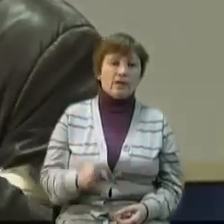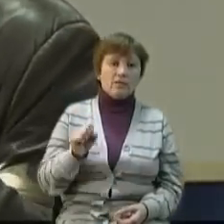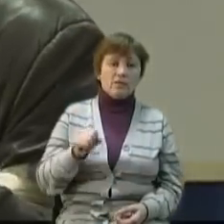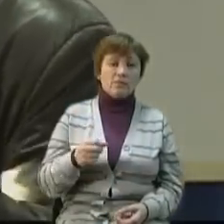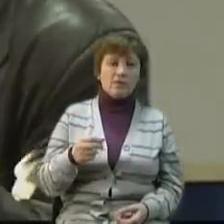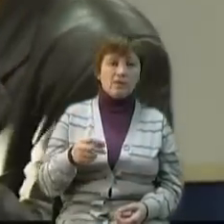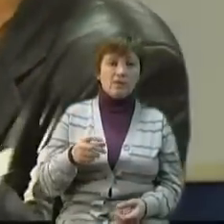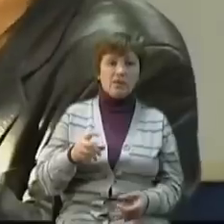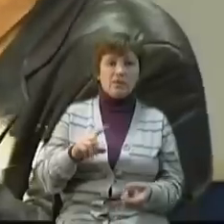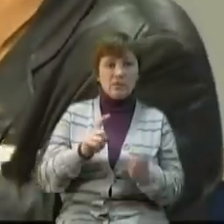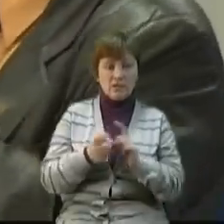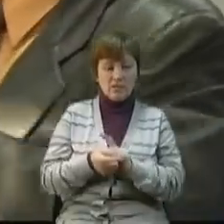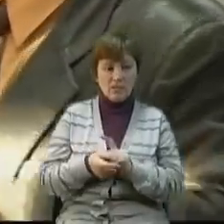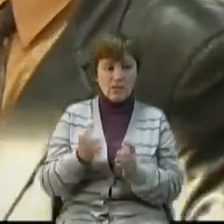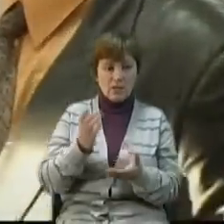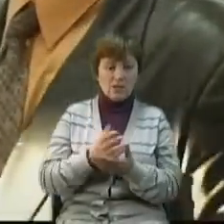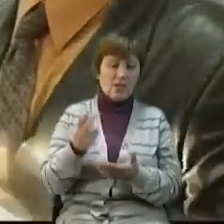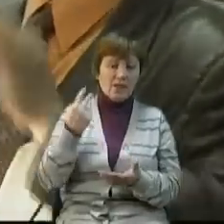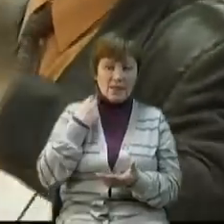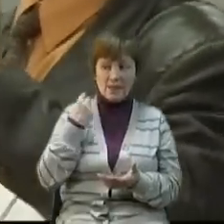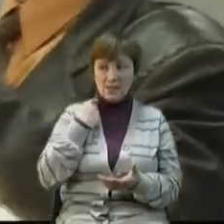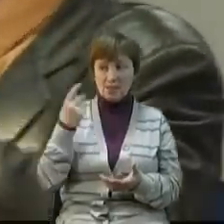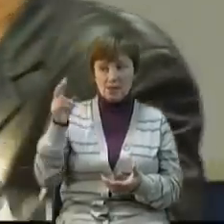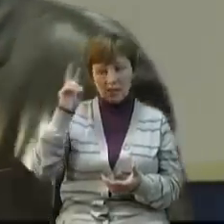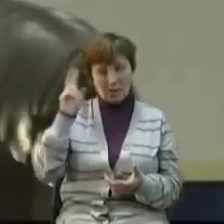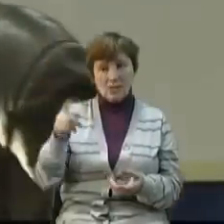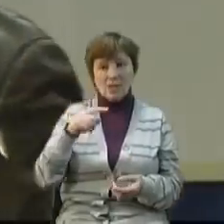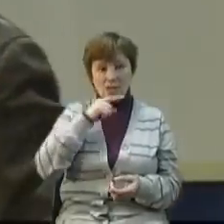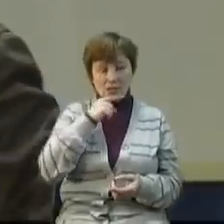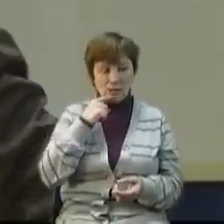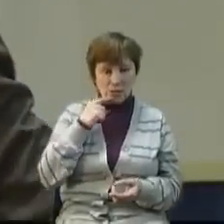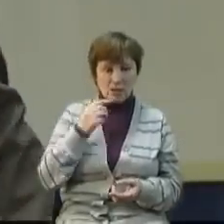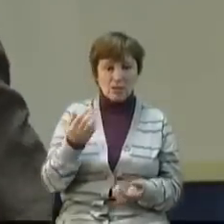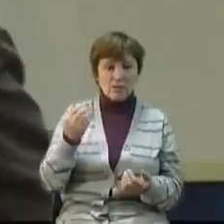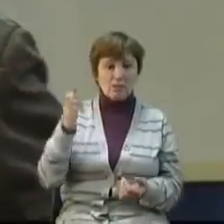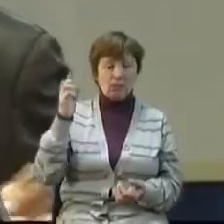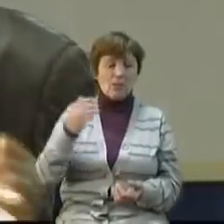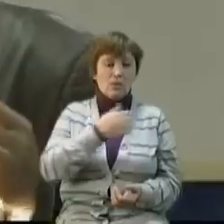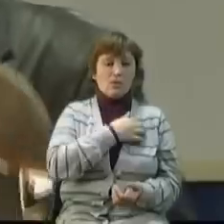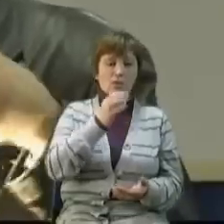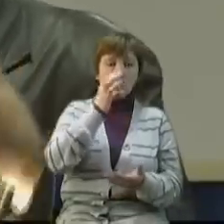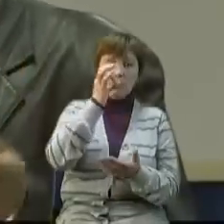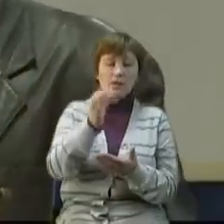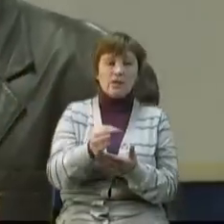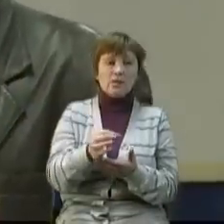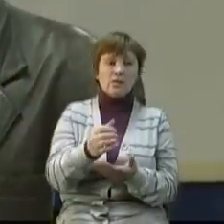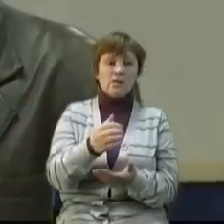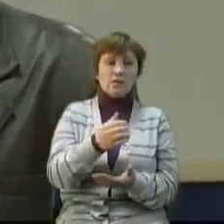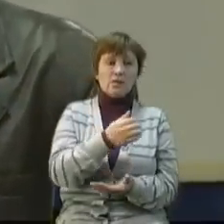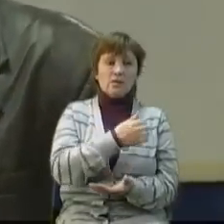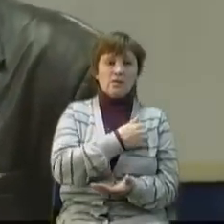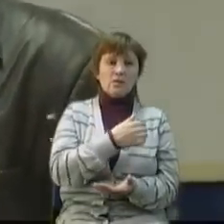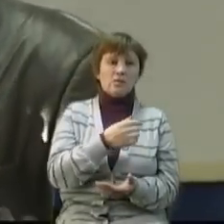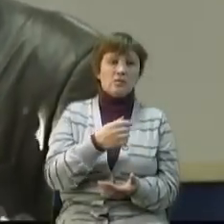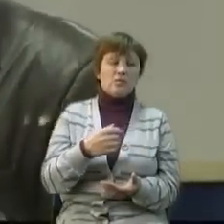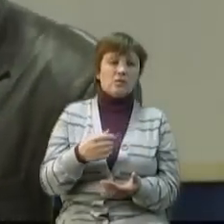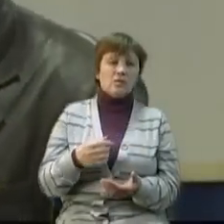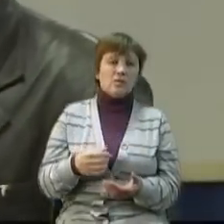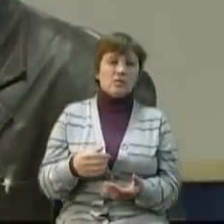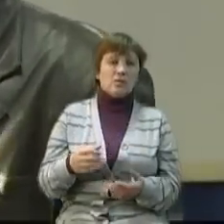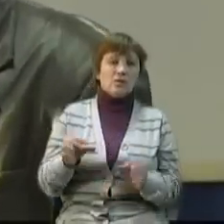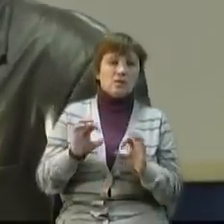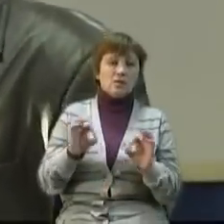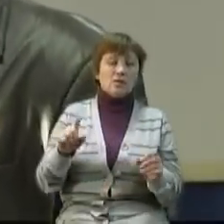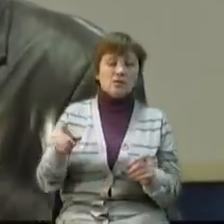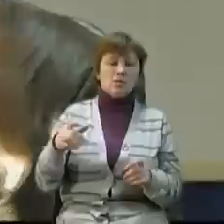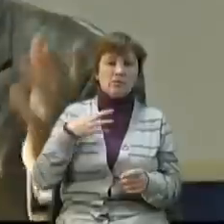по телевидению и не знает русского языка, но сегодня Бог хочет обратиться. И я вам хочу сначала рассказать, что я пережил. Я